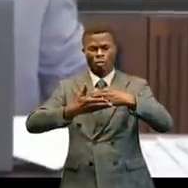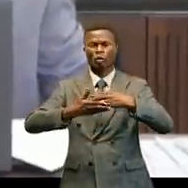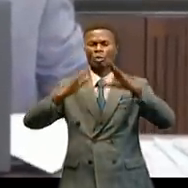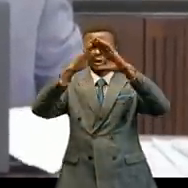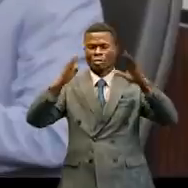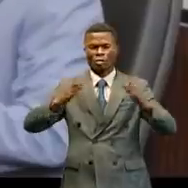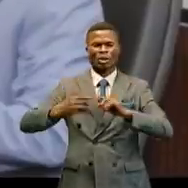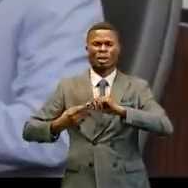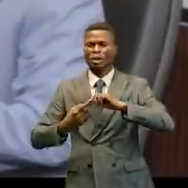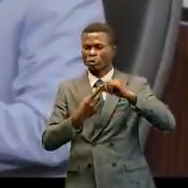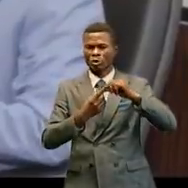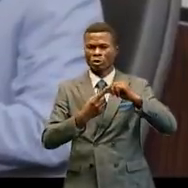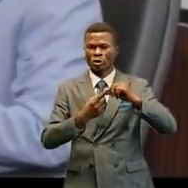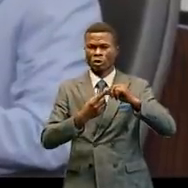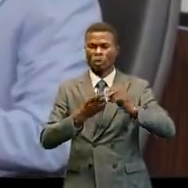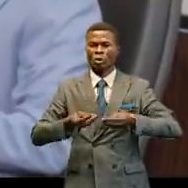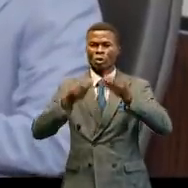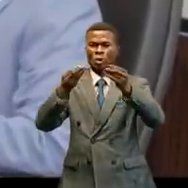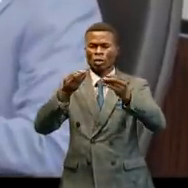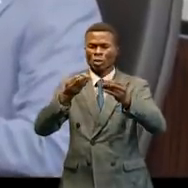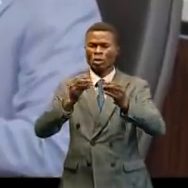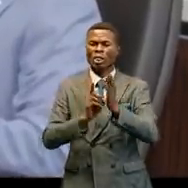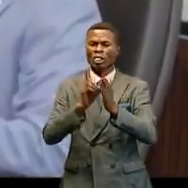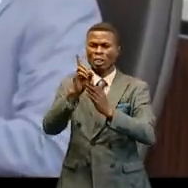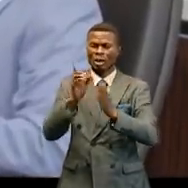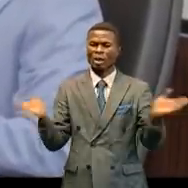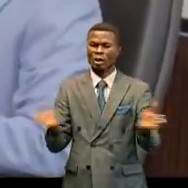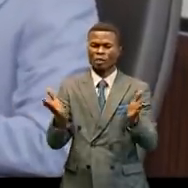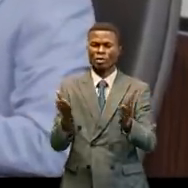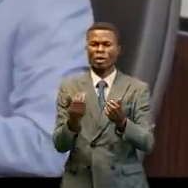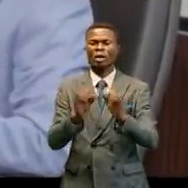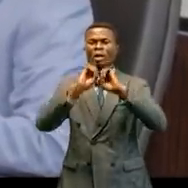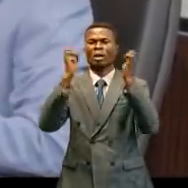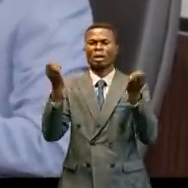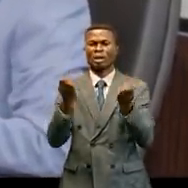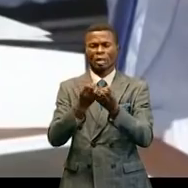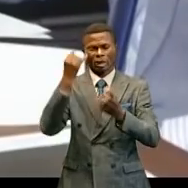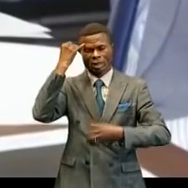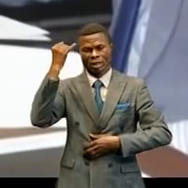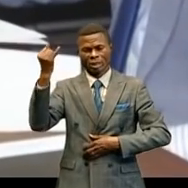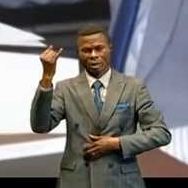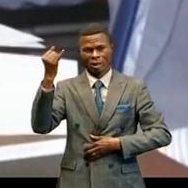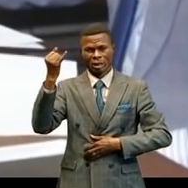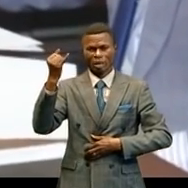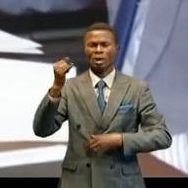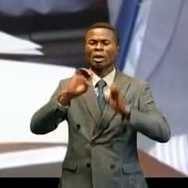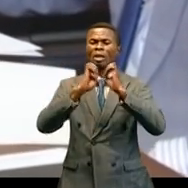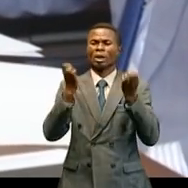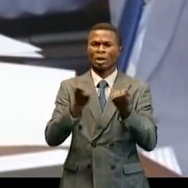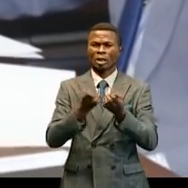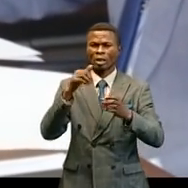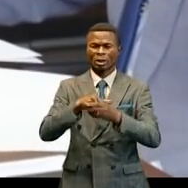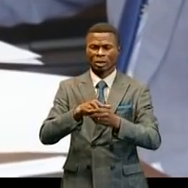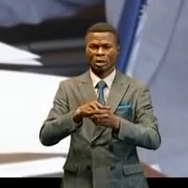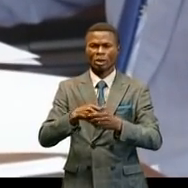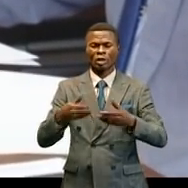infrastructures spécifiques dédiées à booster et encadrer les initiatives entrepreneuriales dans les chefs